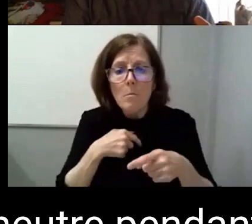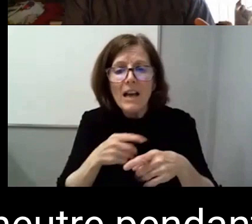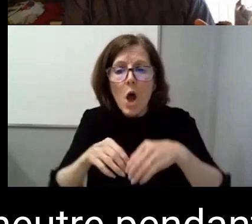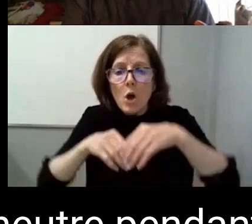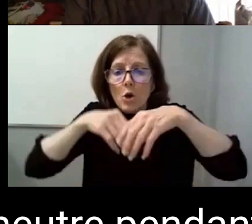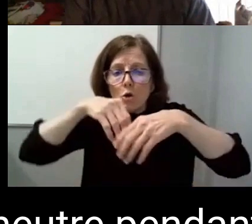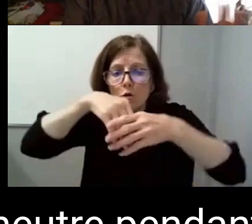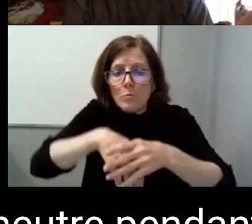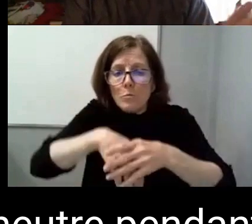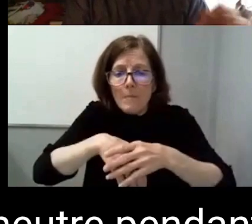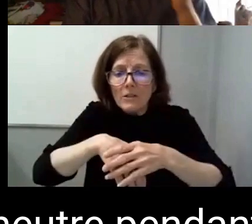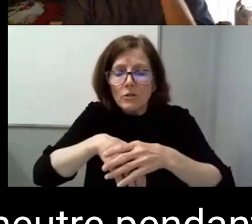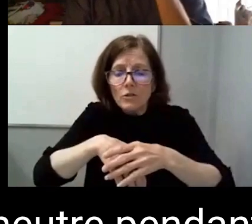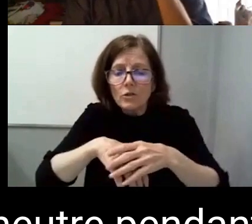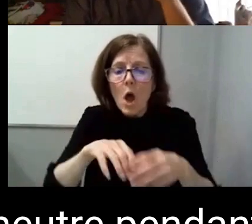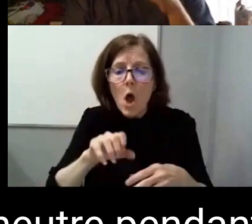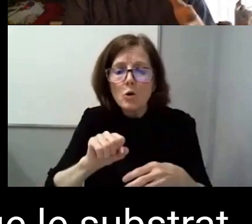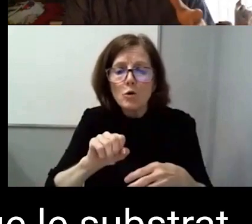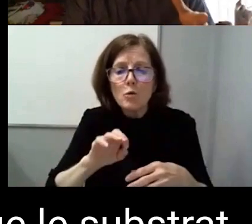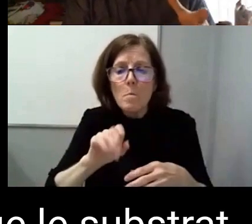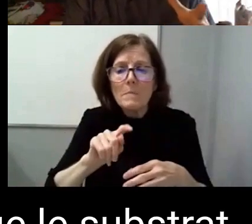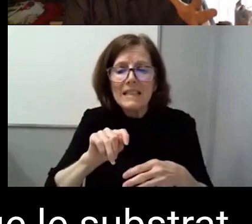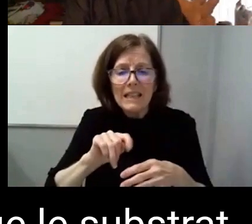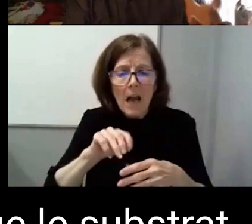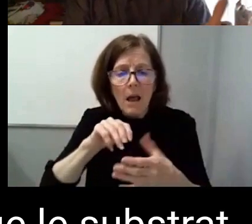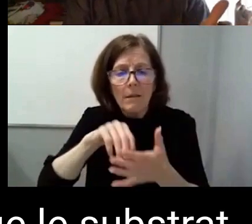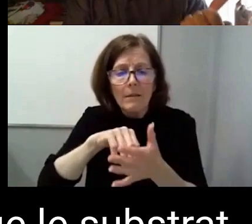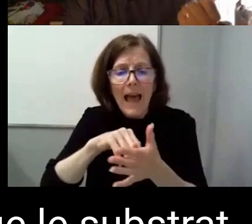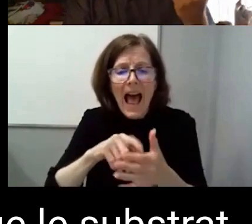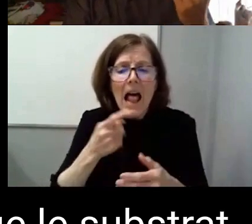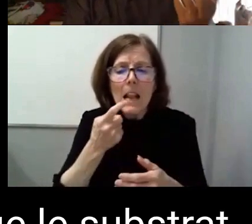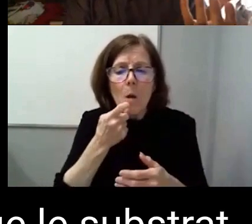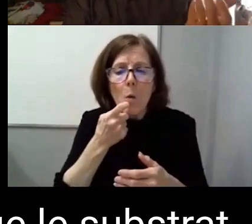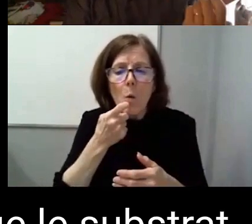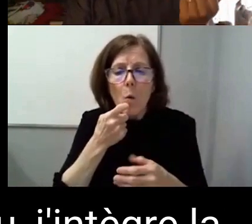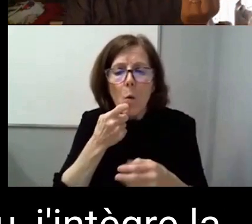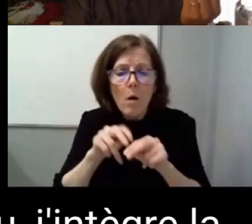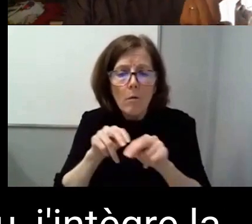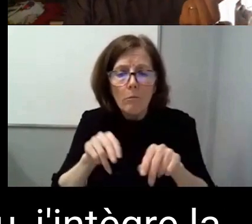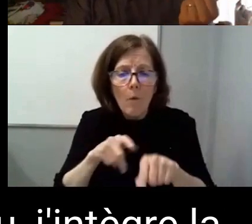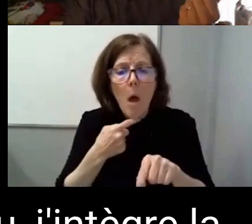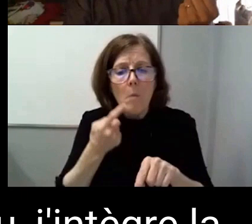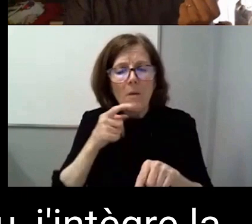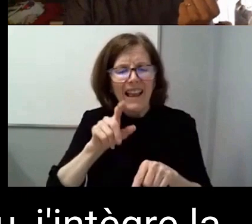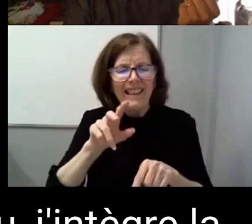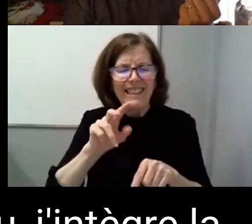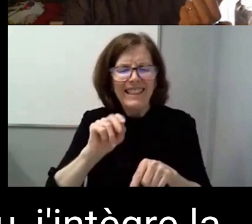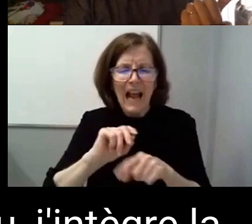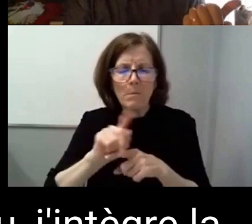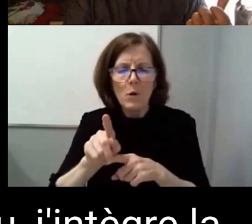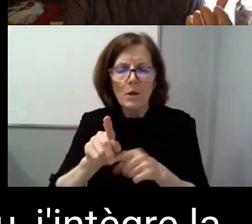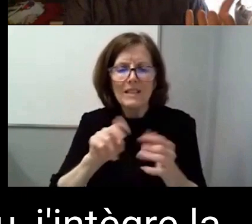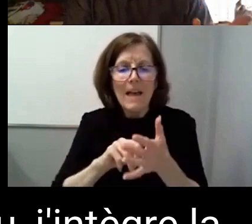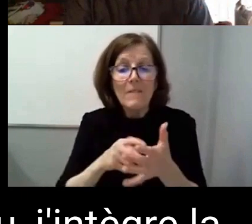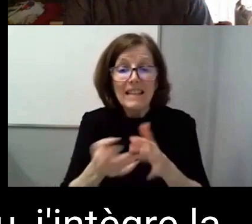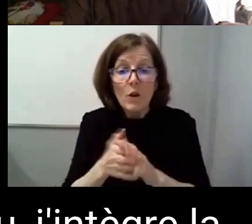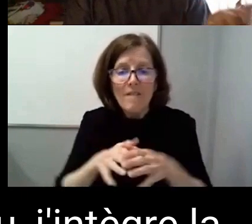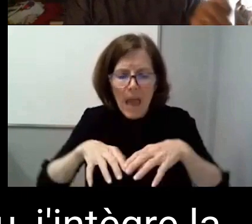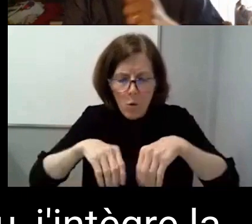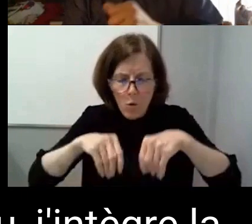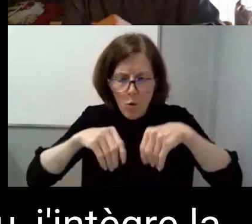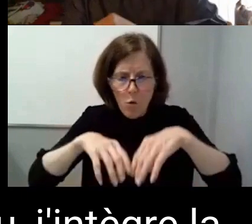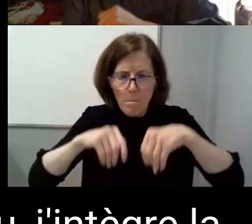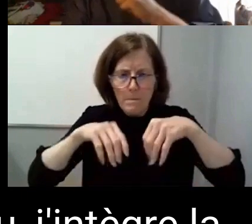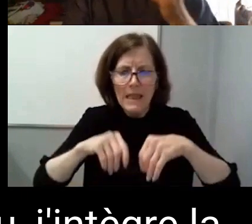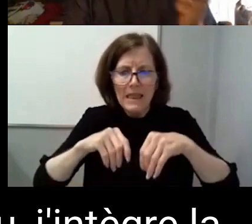dans une eau neutre pendant 30 minutes, simplement de manière à ce que le substrat devienne bien humide.